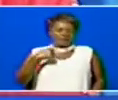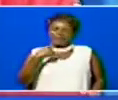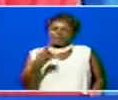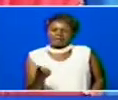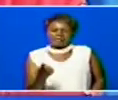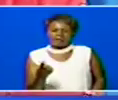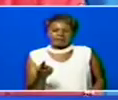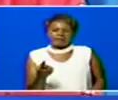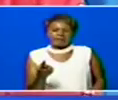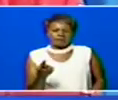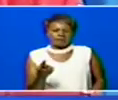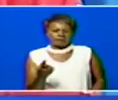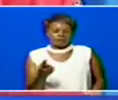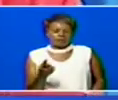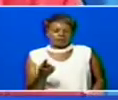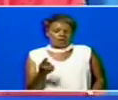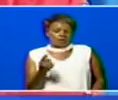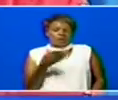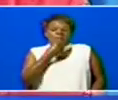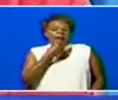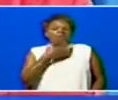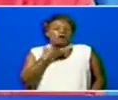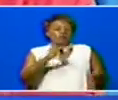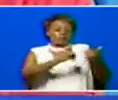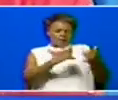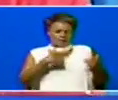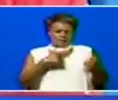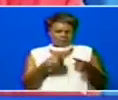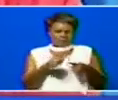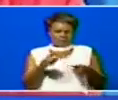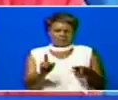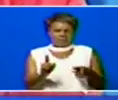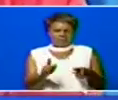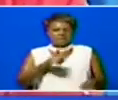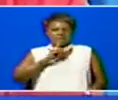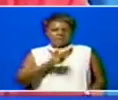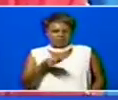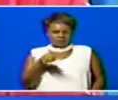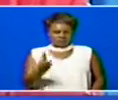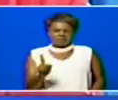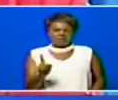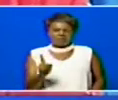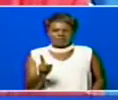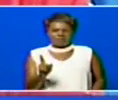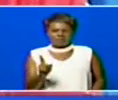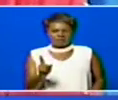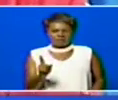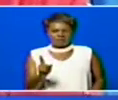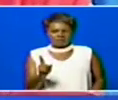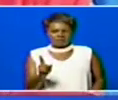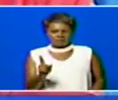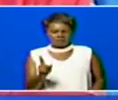ambaye ni anti yangu ya kwamba kuna mtu ametaka kunioa lakini sasa yeye tena akanitishia akawa amekuwa